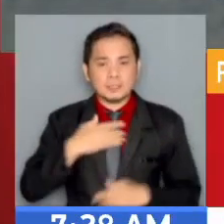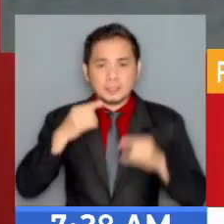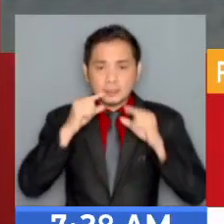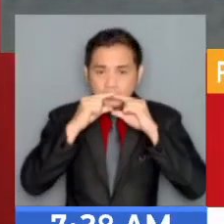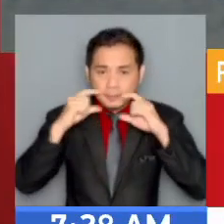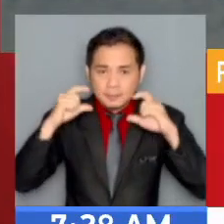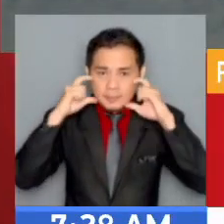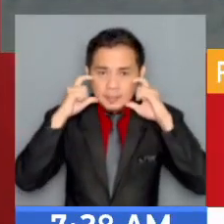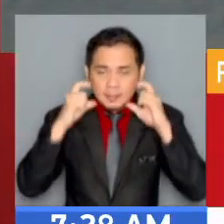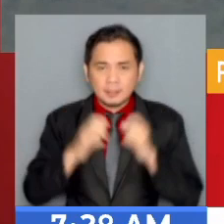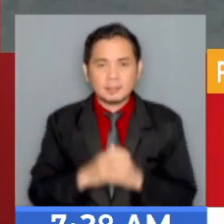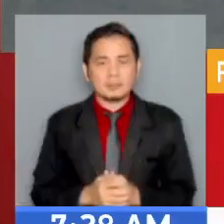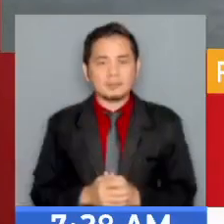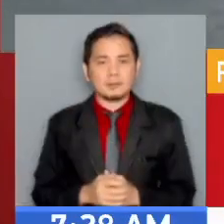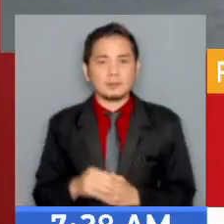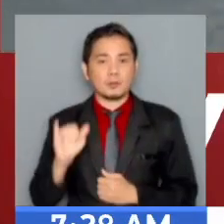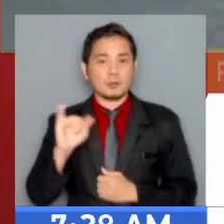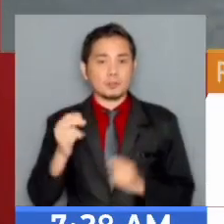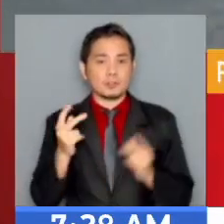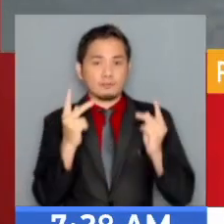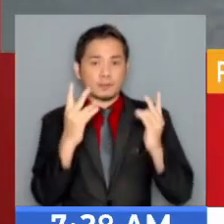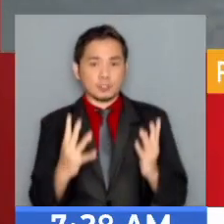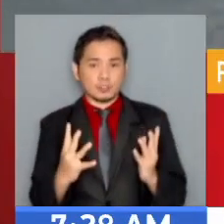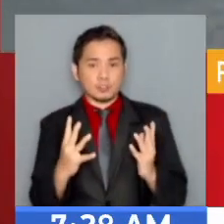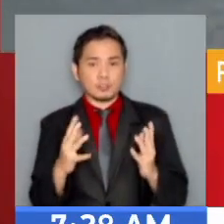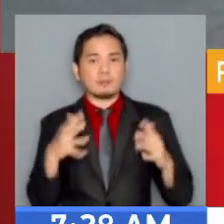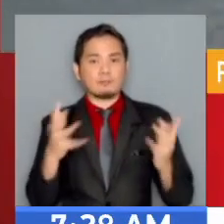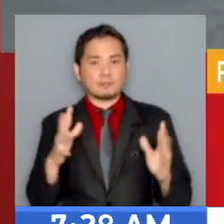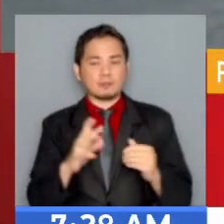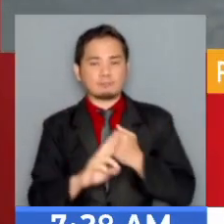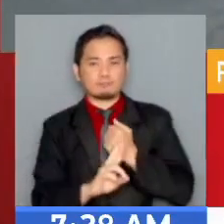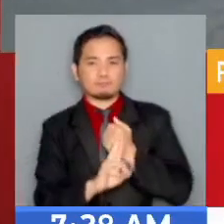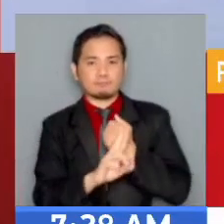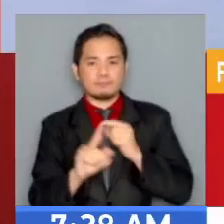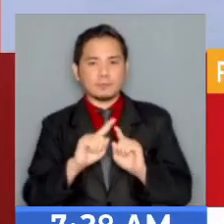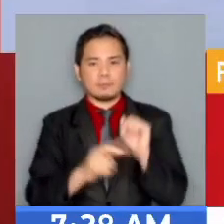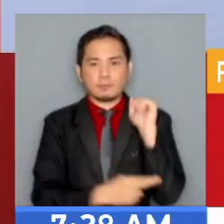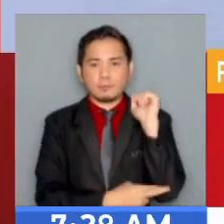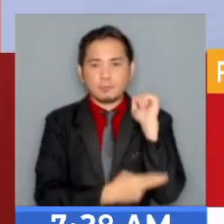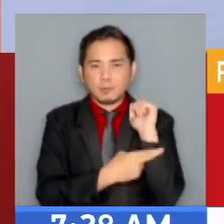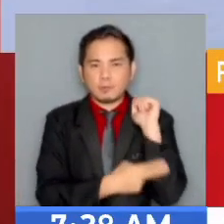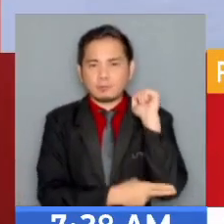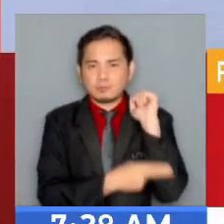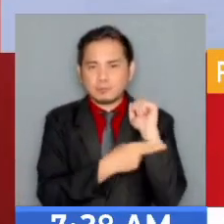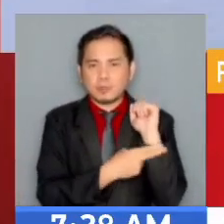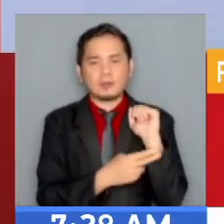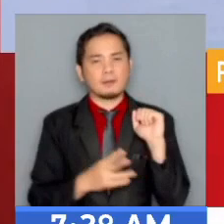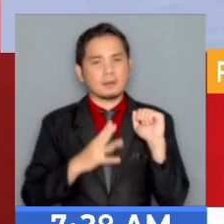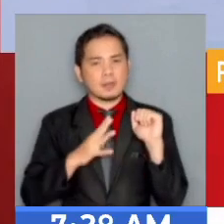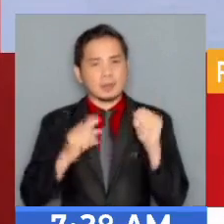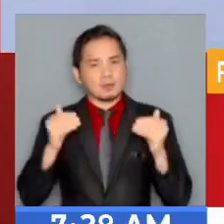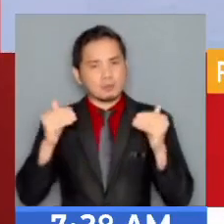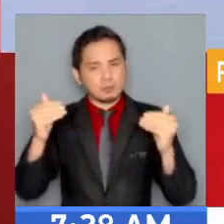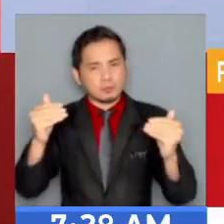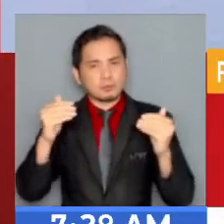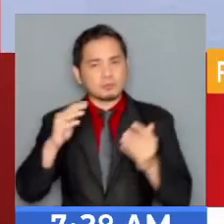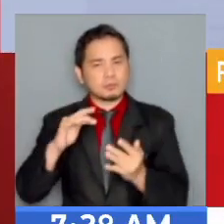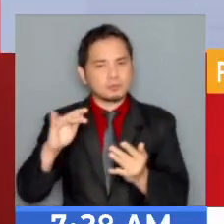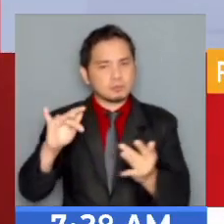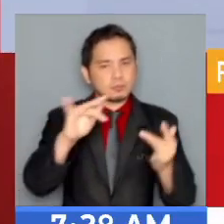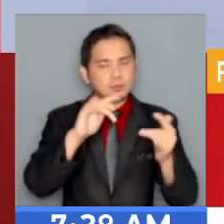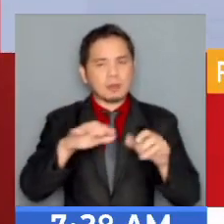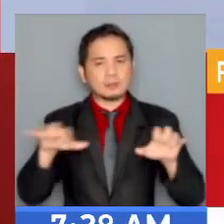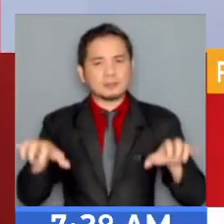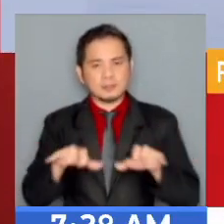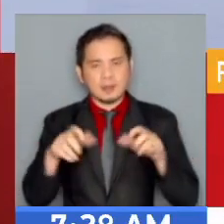po namin na nakabook na po sa mga resort po namin, tuloy pa rin naman po ang mga activities sa mga resort po